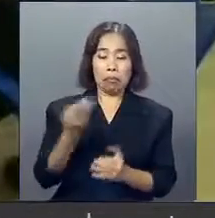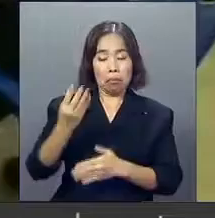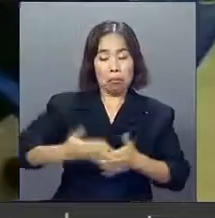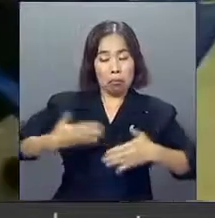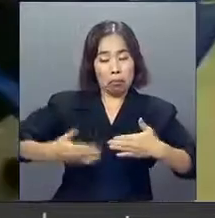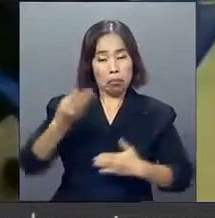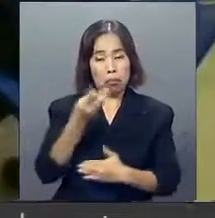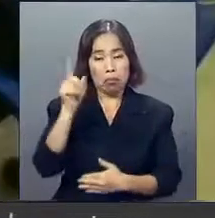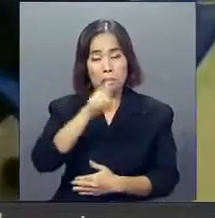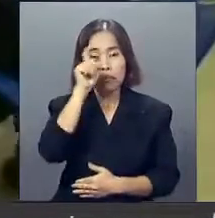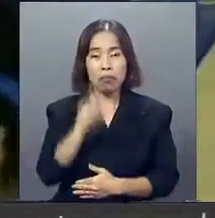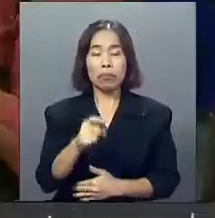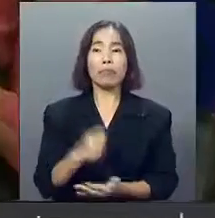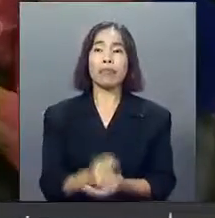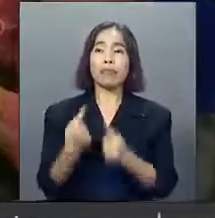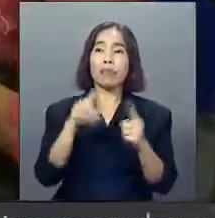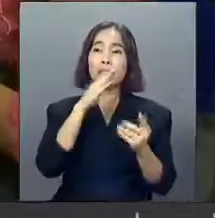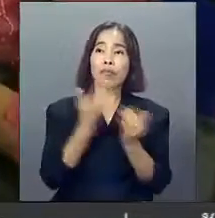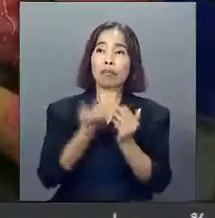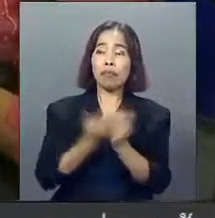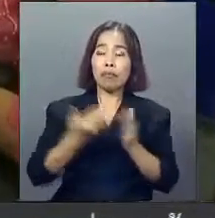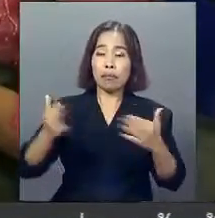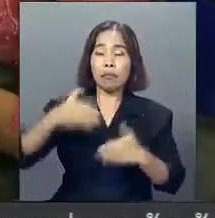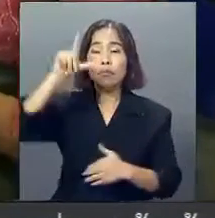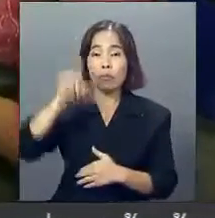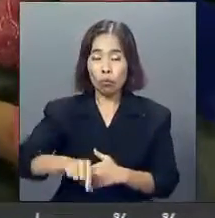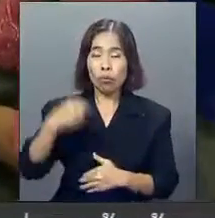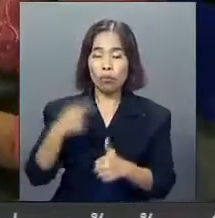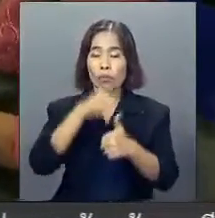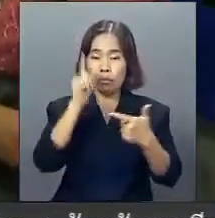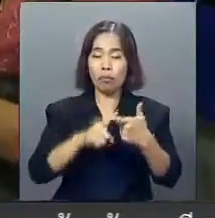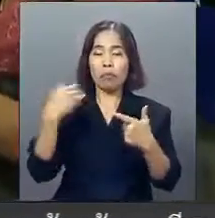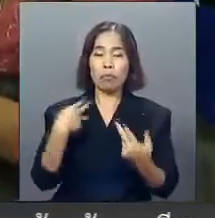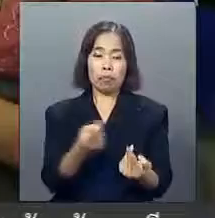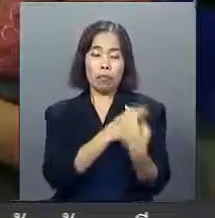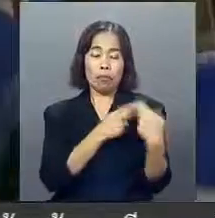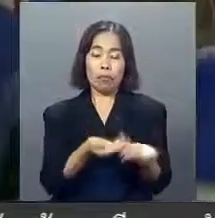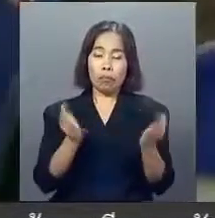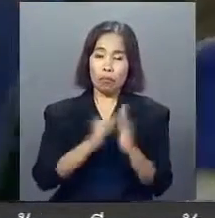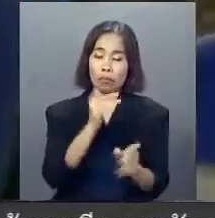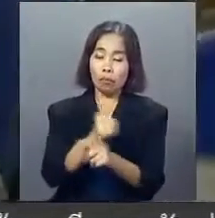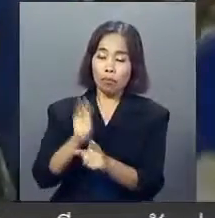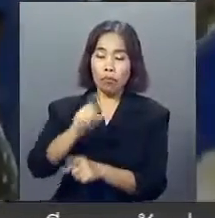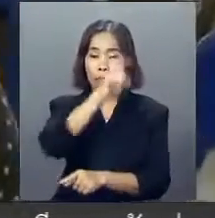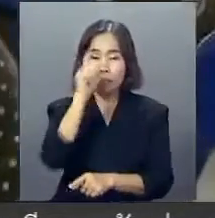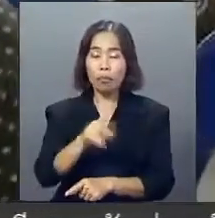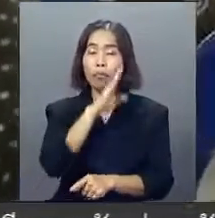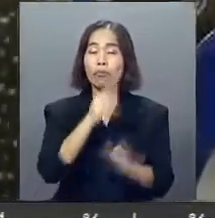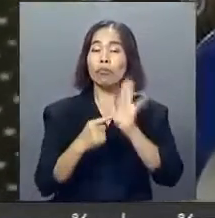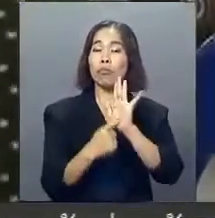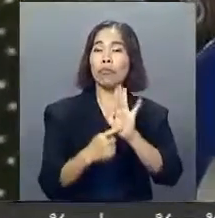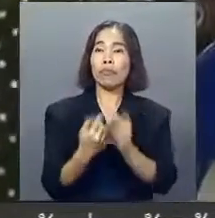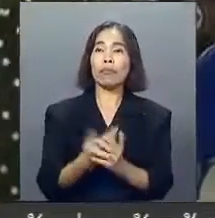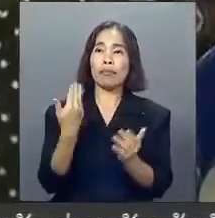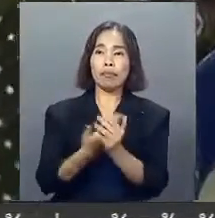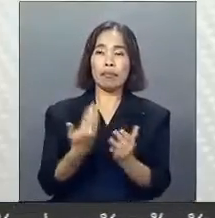ริงขนาเดยวกันนอกจากรายได้ที่ต่ำแล้วก็ยังตองไปดูมิติพารักรอง tightlyอย่เช่นถึงแ้ว่จะมีรายได้